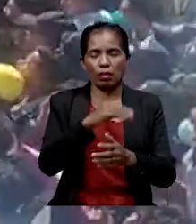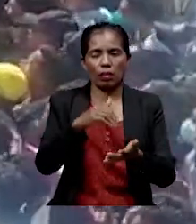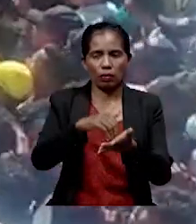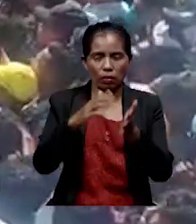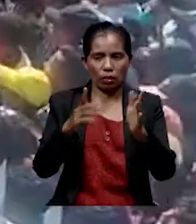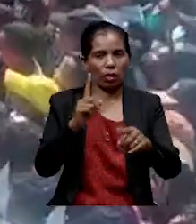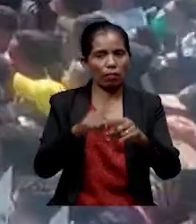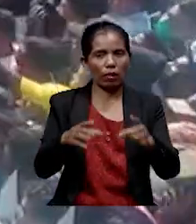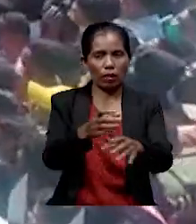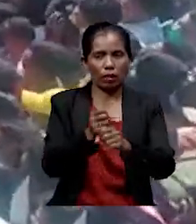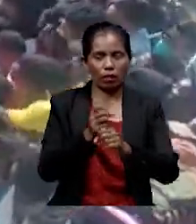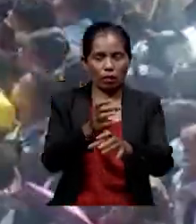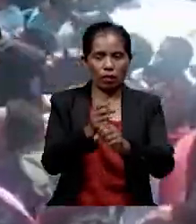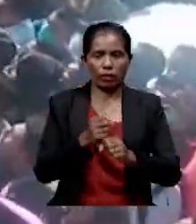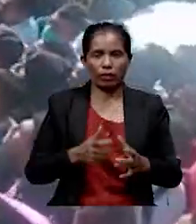labele hadau malutan.